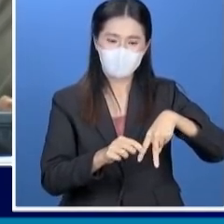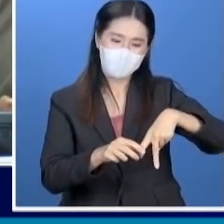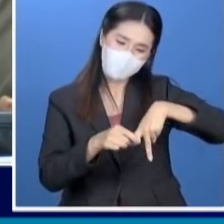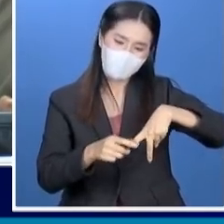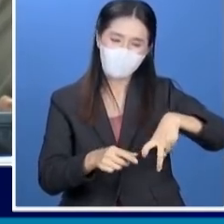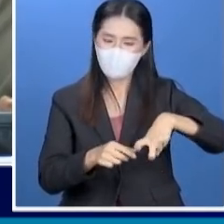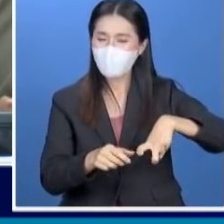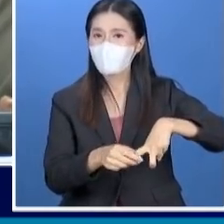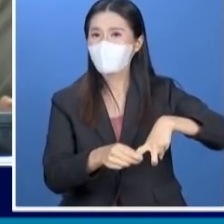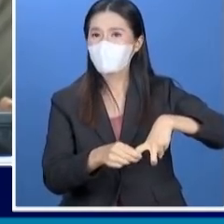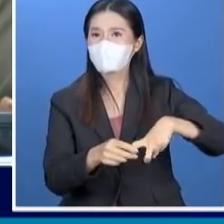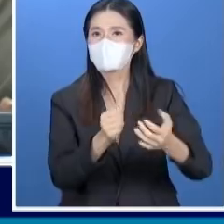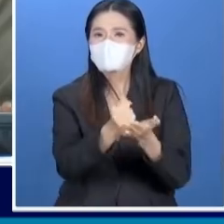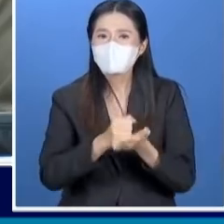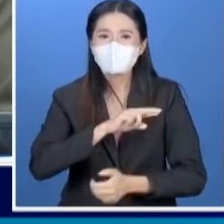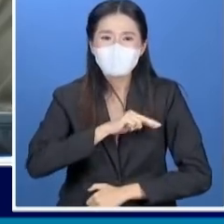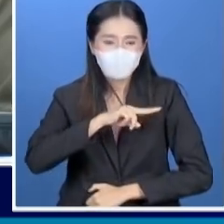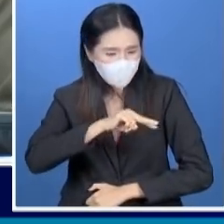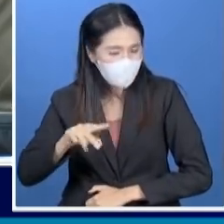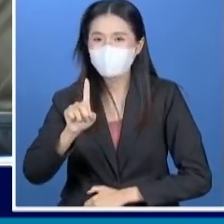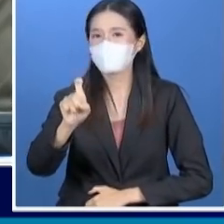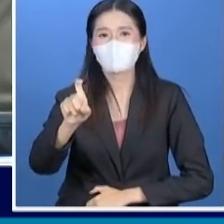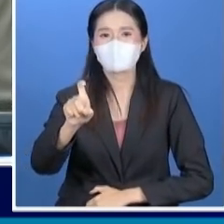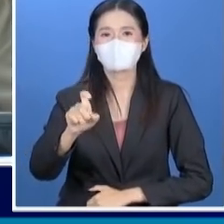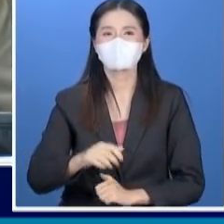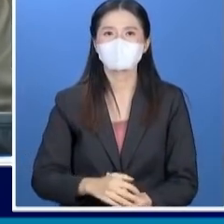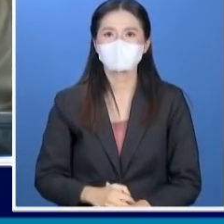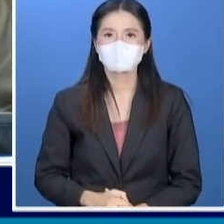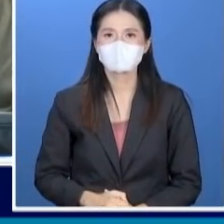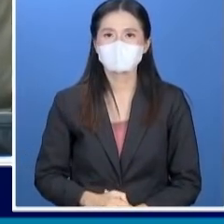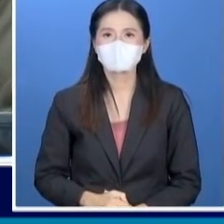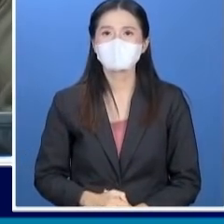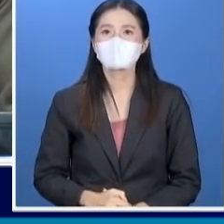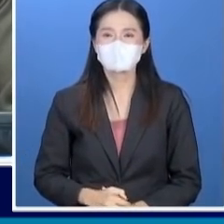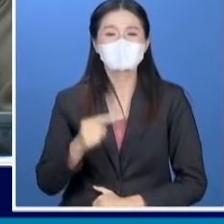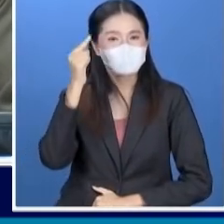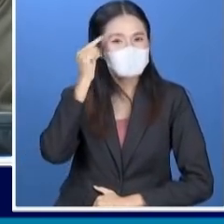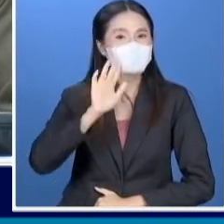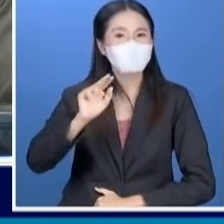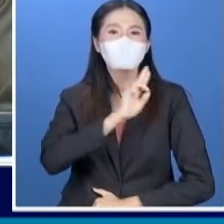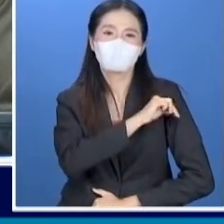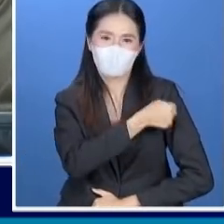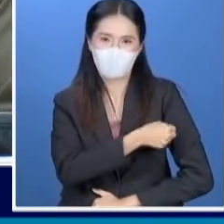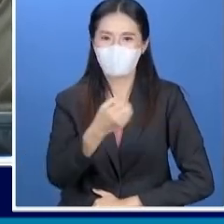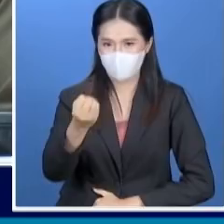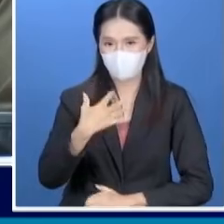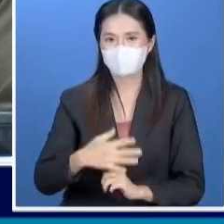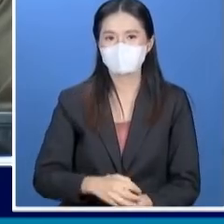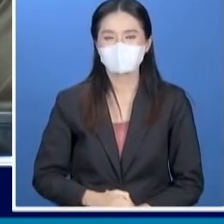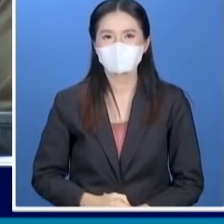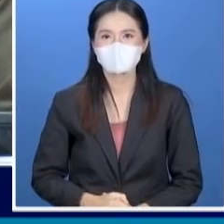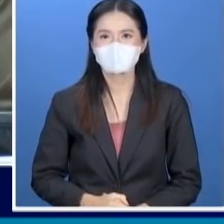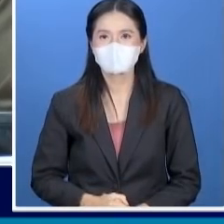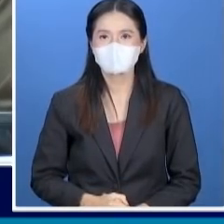ข้างอออกไม่สามารถที่จะช่วยเหลือตัวเองไหวนะครับและเป็นความเห็นของแพทย์ด้วยนะครับ